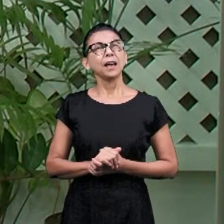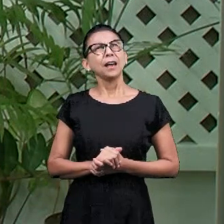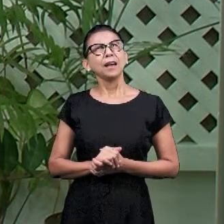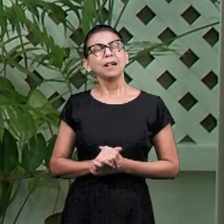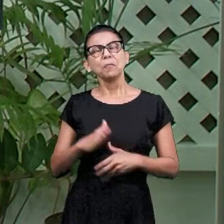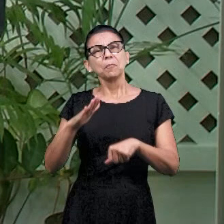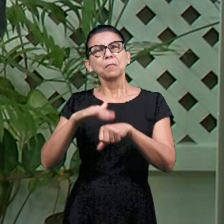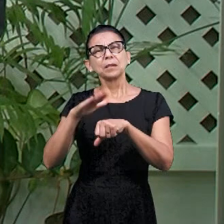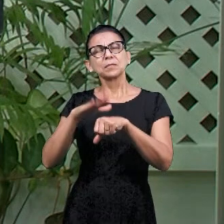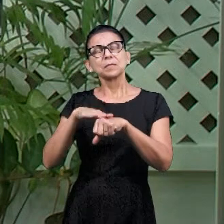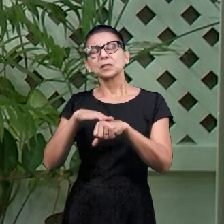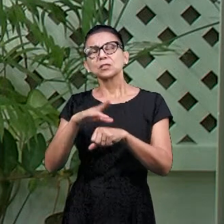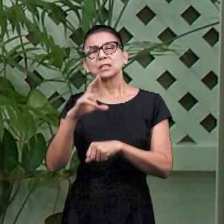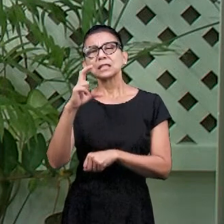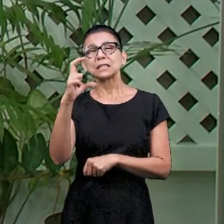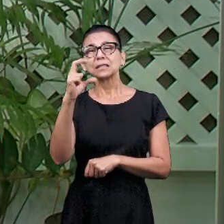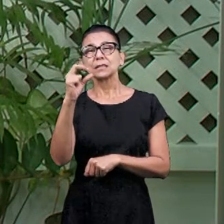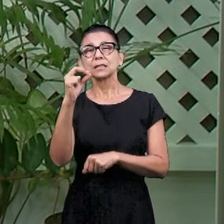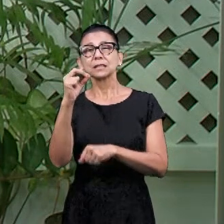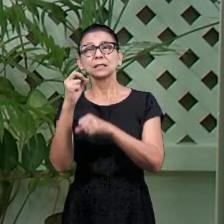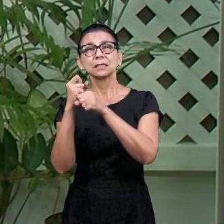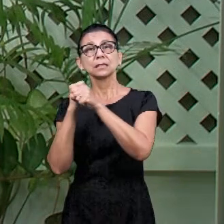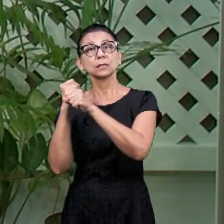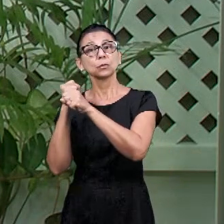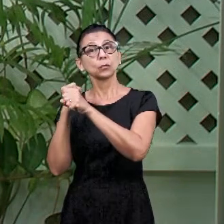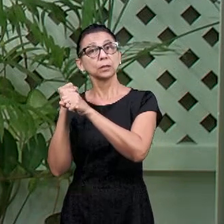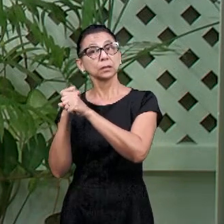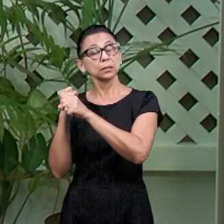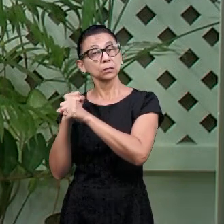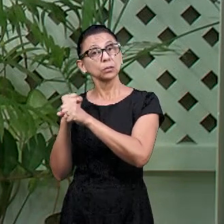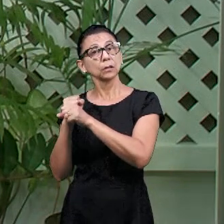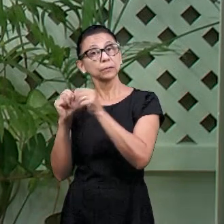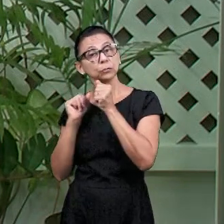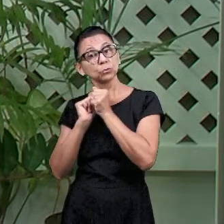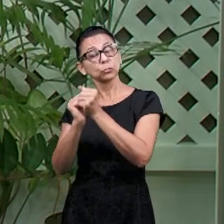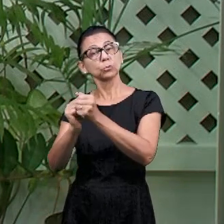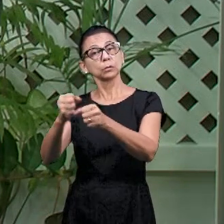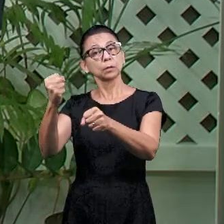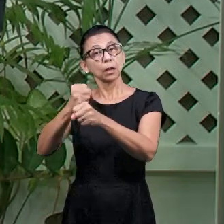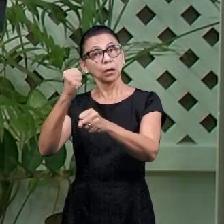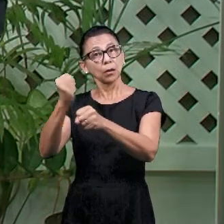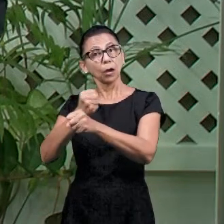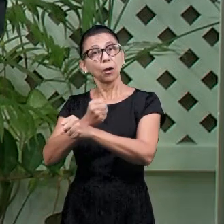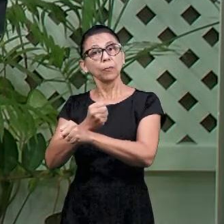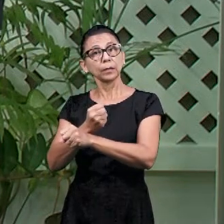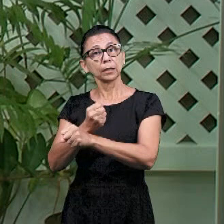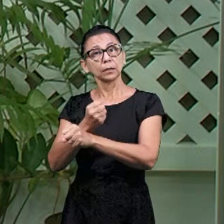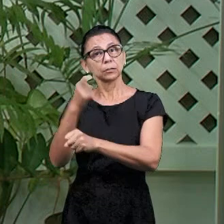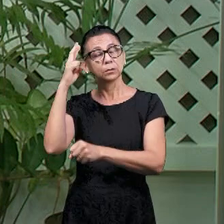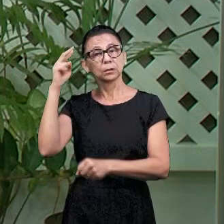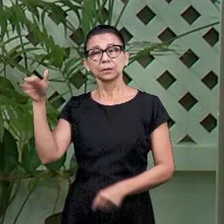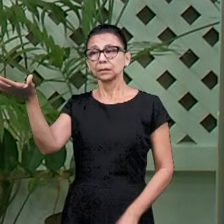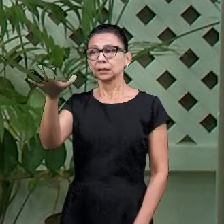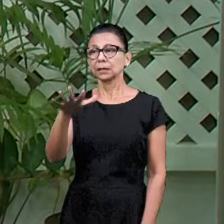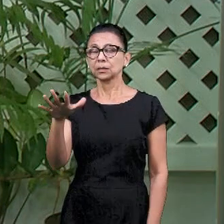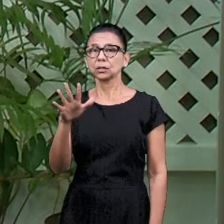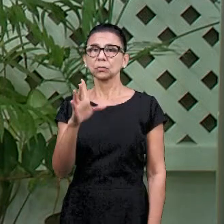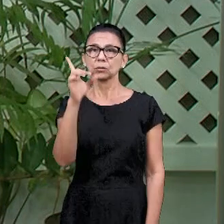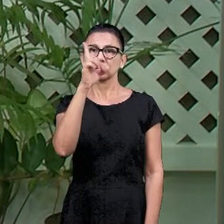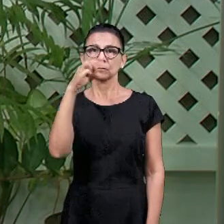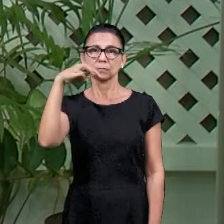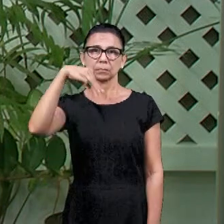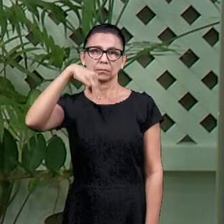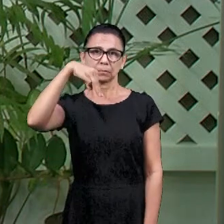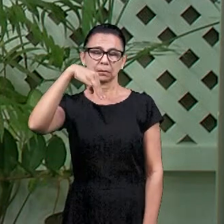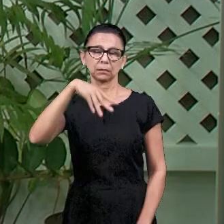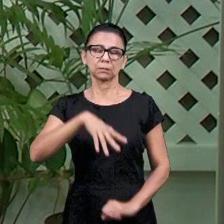de Dieu, plus de 50 ans, qu'elle a vécu avec nous. Elle a vécu avec nous